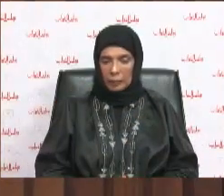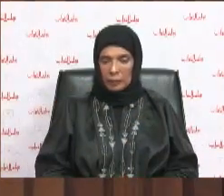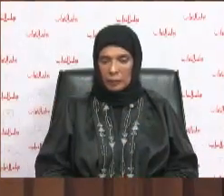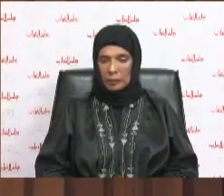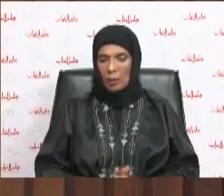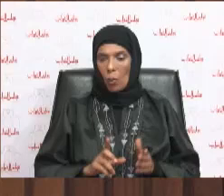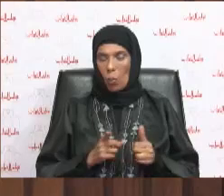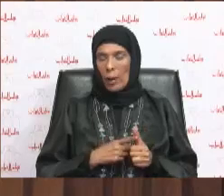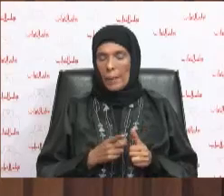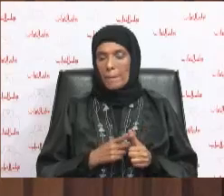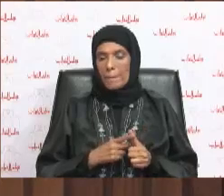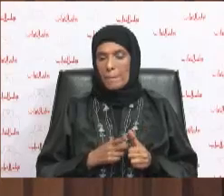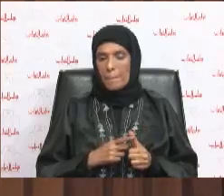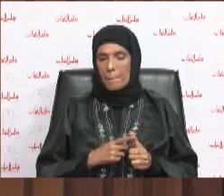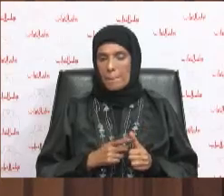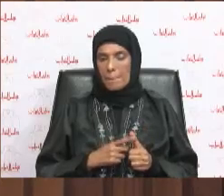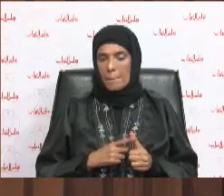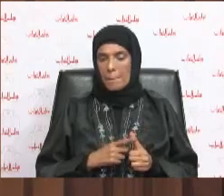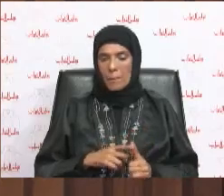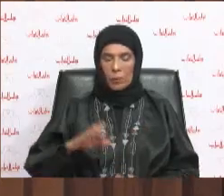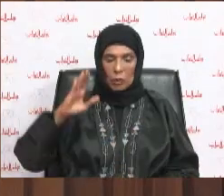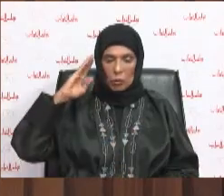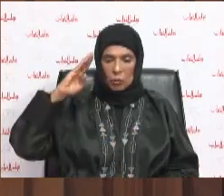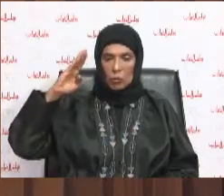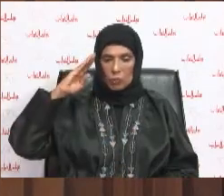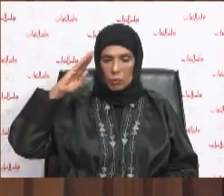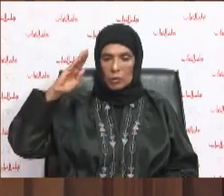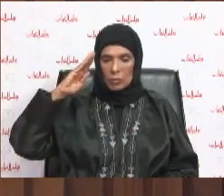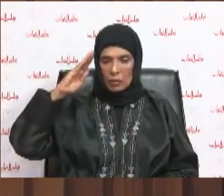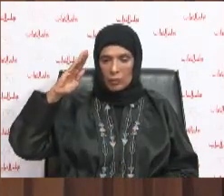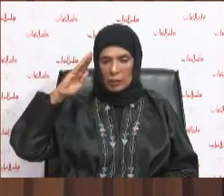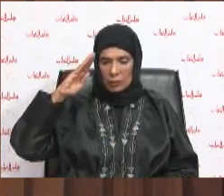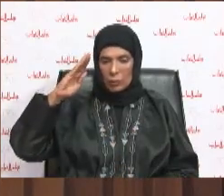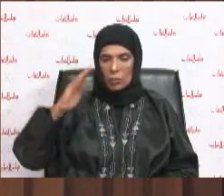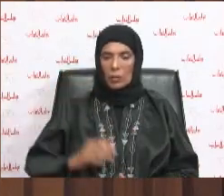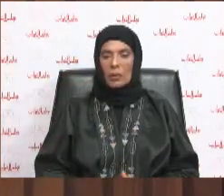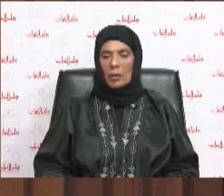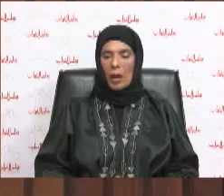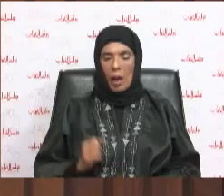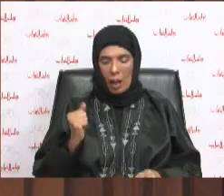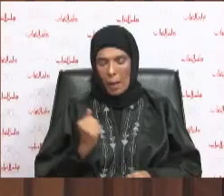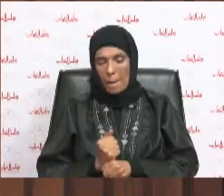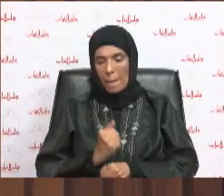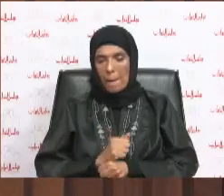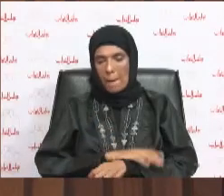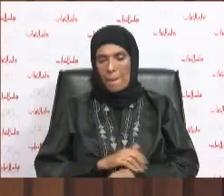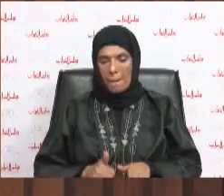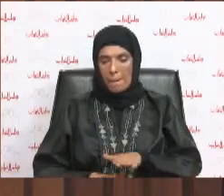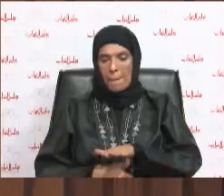بداية أتقدم لكم بجزيل الشكر والامتنان على جهود رئيس